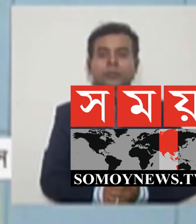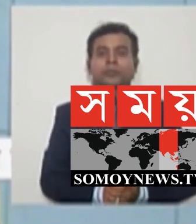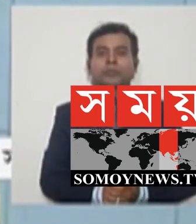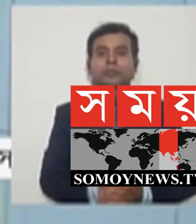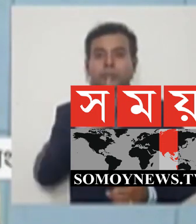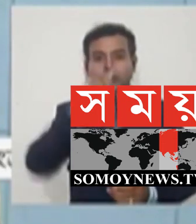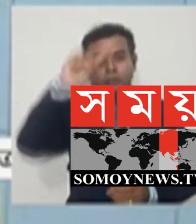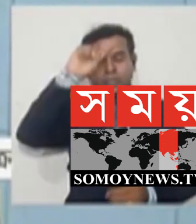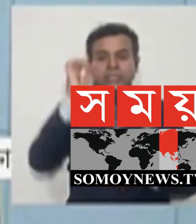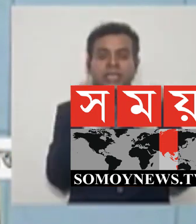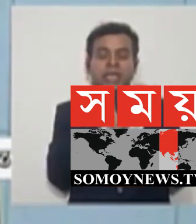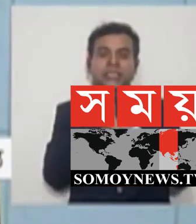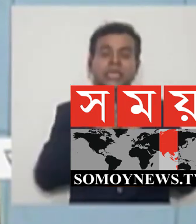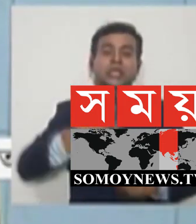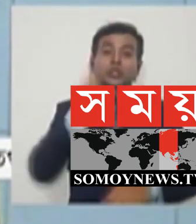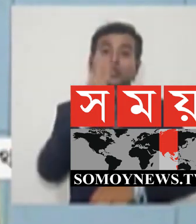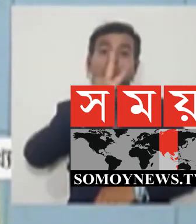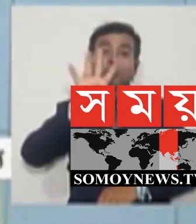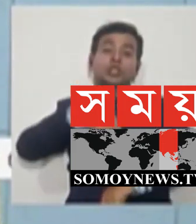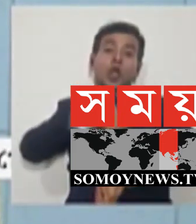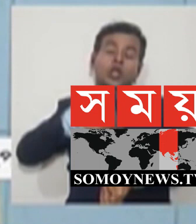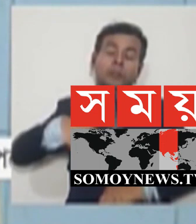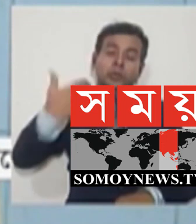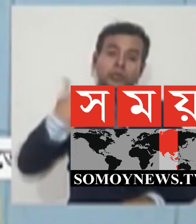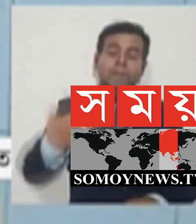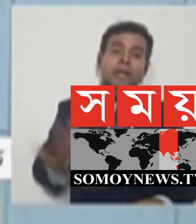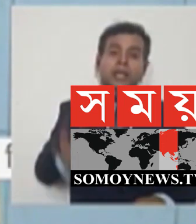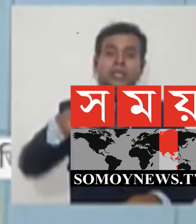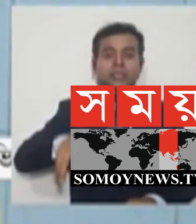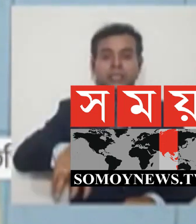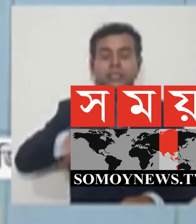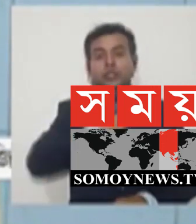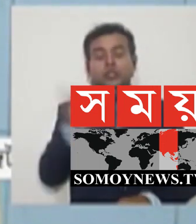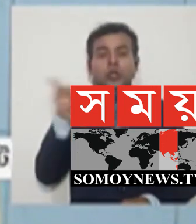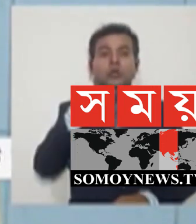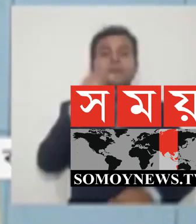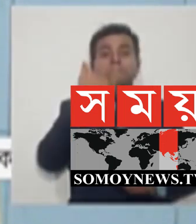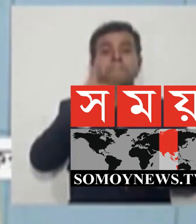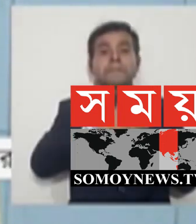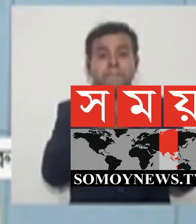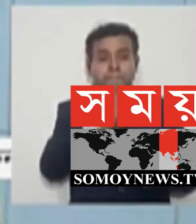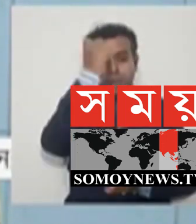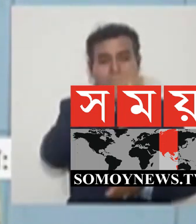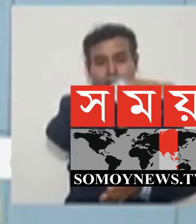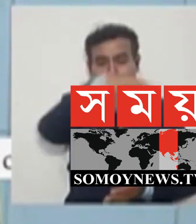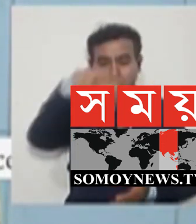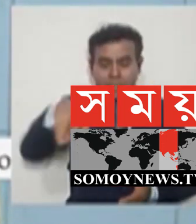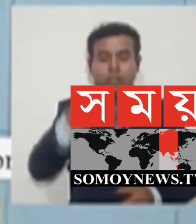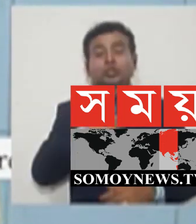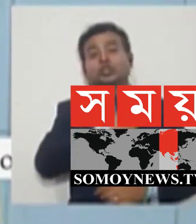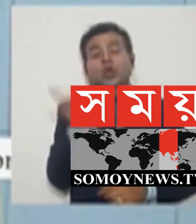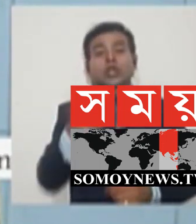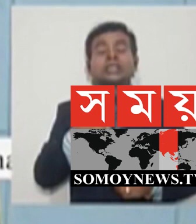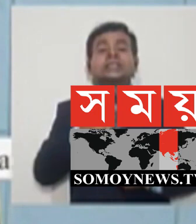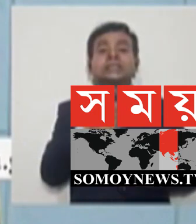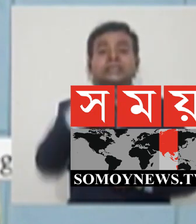বাংলাদেশের সকল বিভাগ ও সকল জেলার মাঠ পর্যায়ের রাজনৈতিক নেতৃবৃন্দ, স্বাস্থ্য, প্রশাসন,